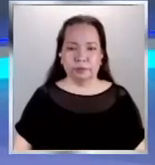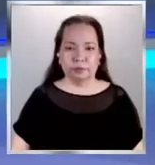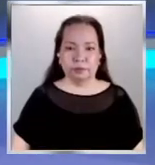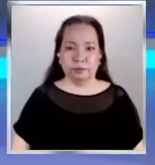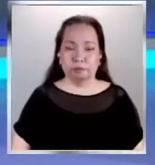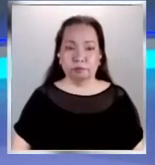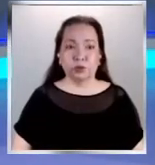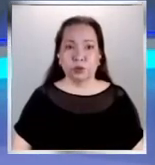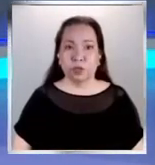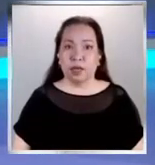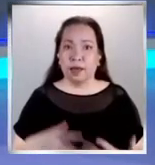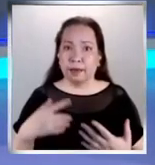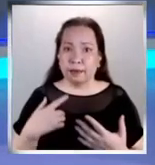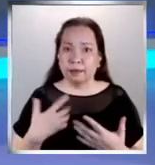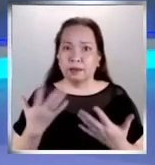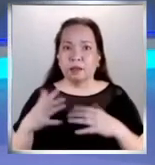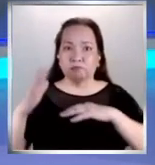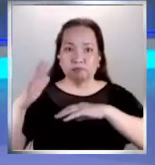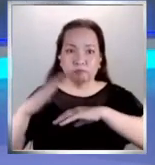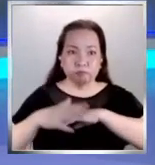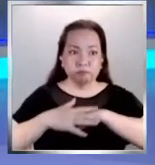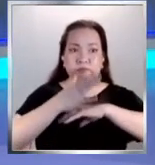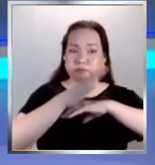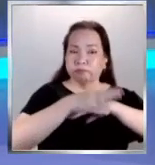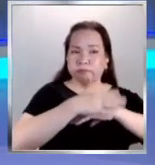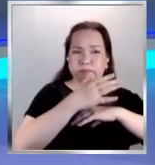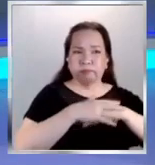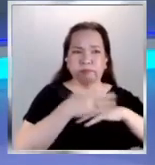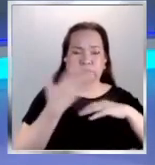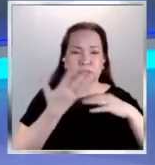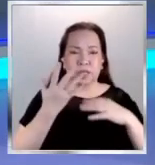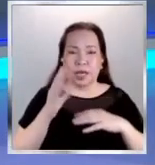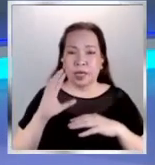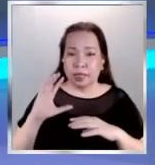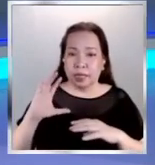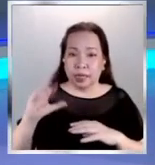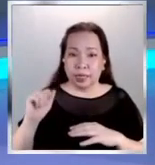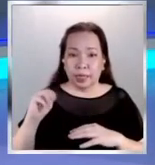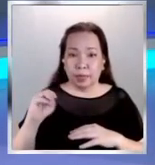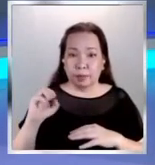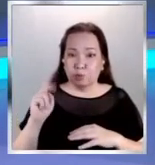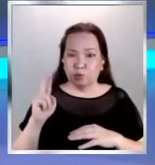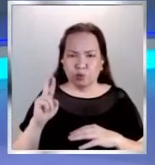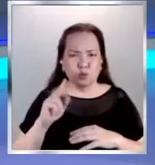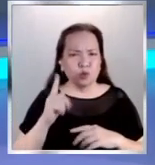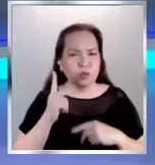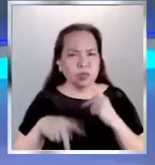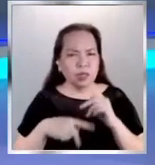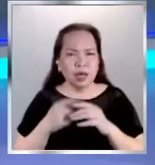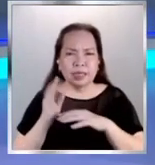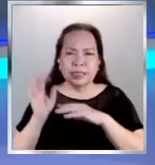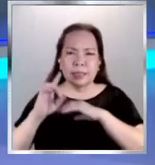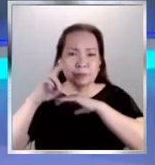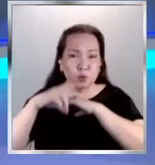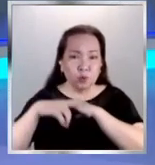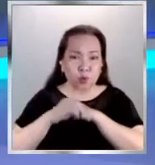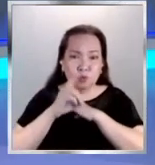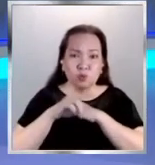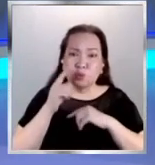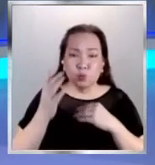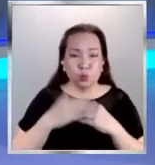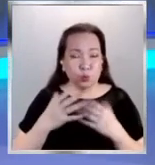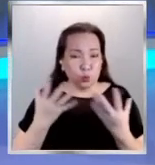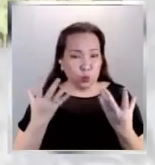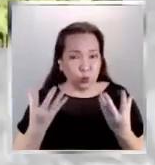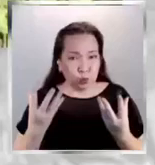Napadpad sa dagat na sakop ng Calabanga, Camarines Sur, ang isang uri ng dolphin na critically endangered o malapit ng